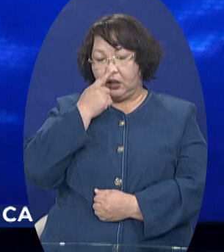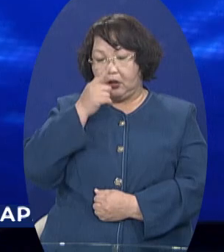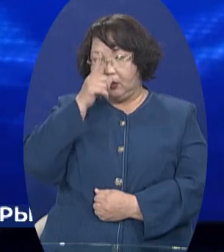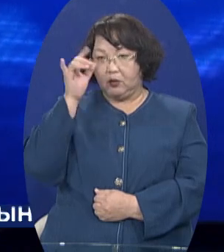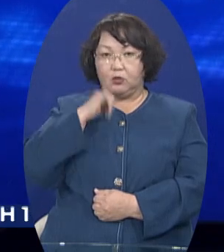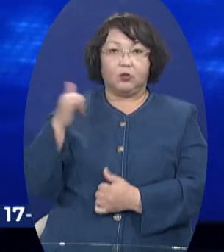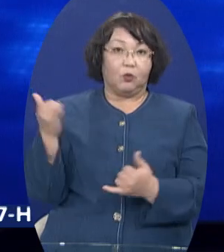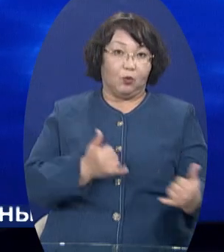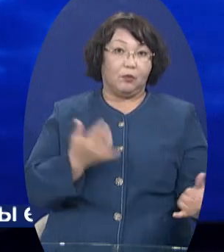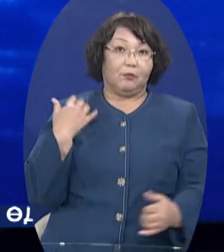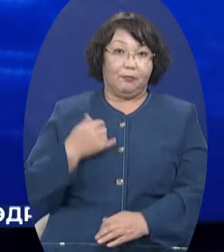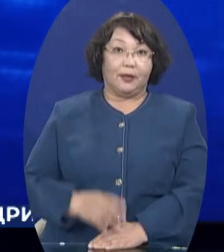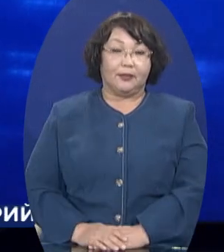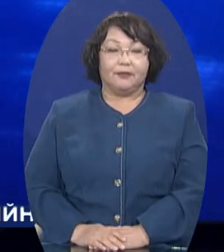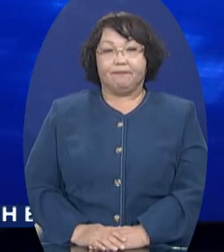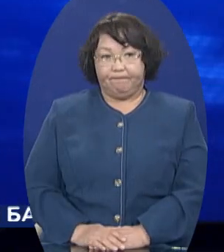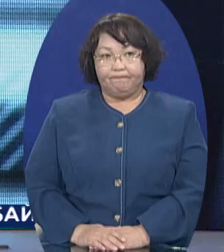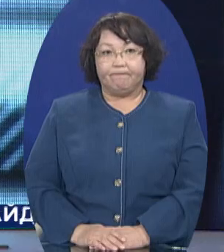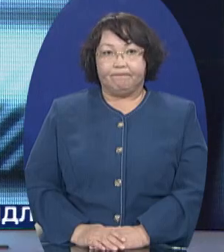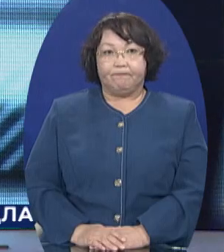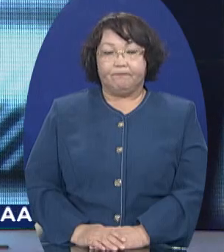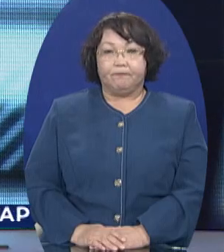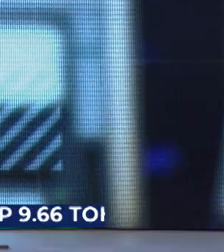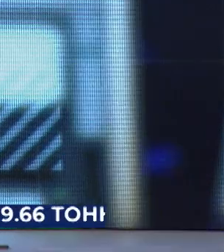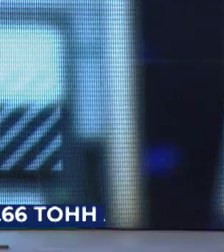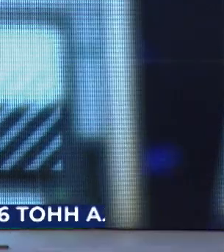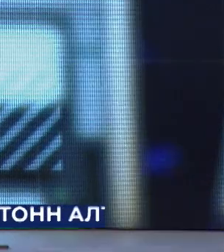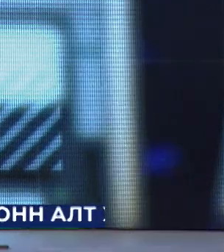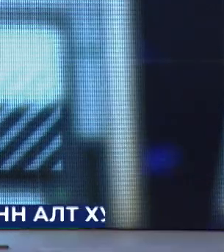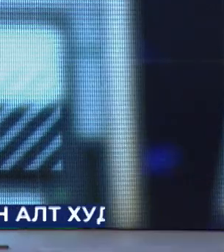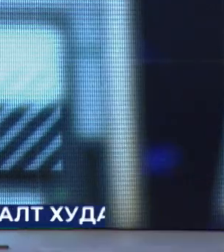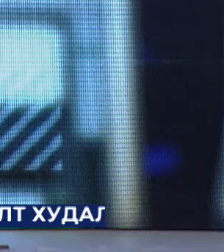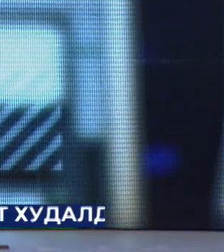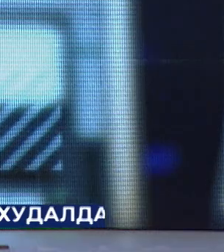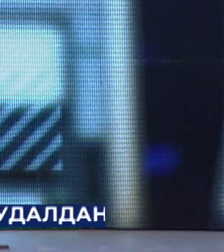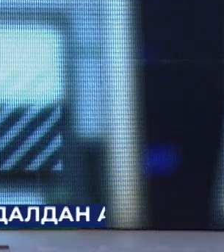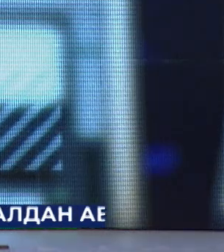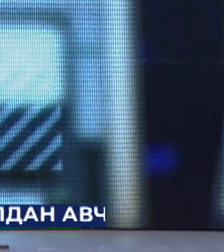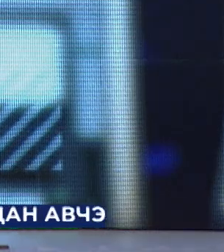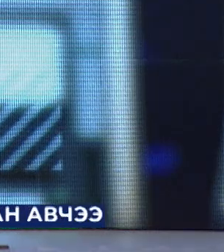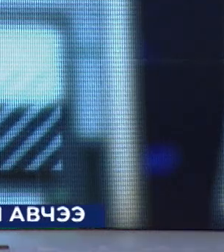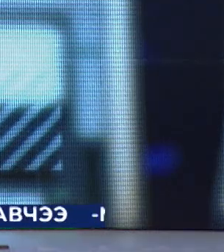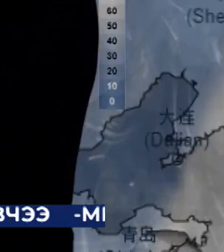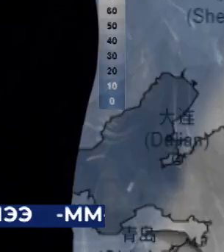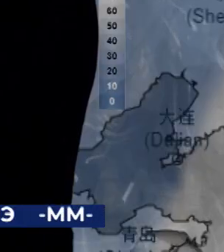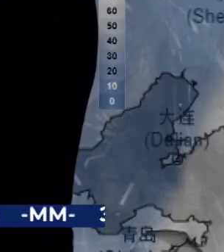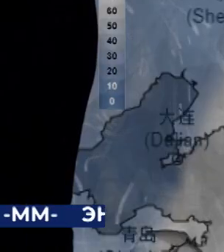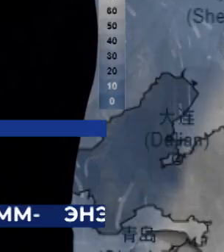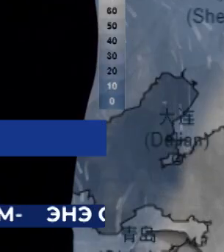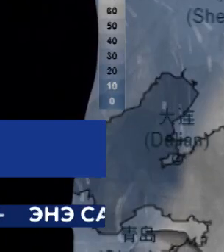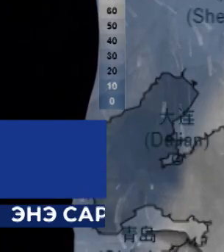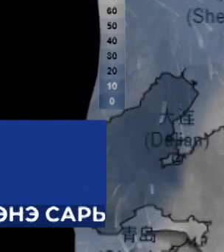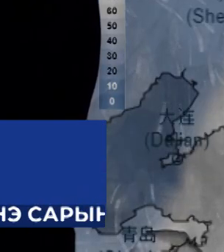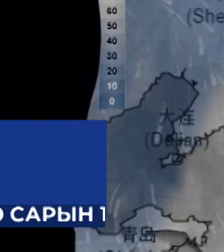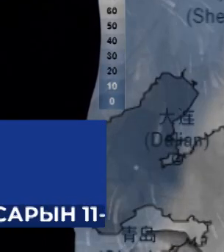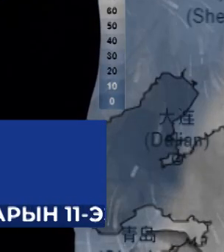Олон улсад өрнсөн зарим үйл явдлын мэдээллээс хүргэлээ. Хөтөлбөрийн төгсгөл цагаагаарын мэдээг танилцуулъя. Өрөмдөргүй